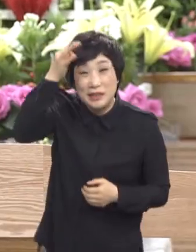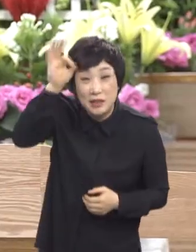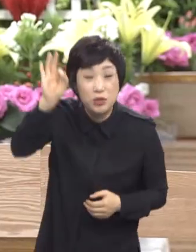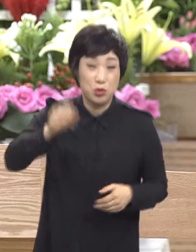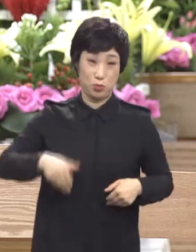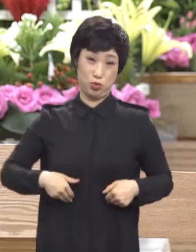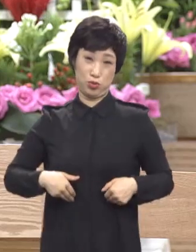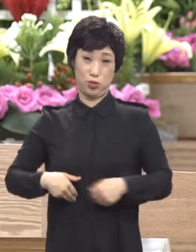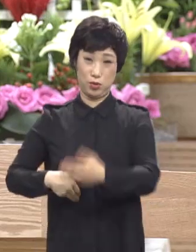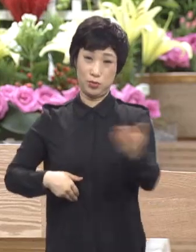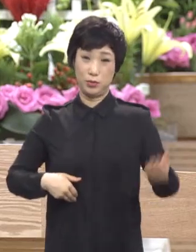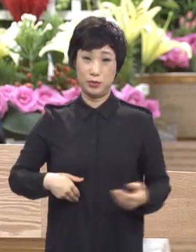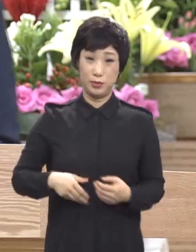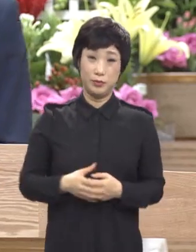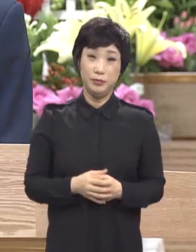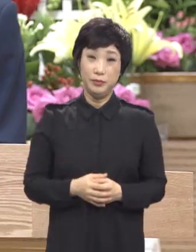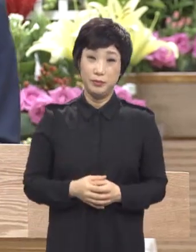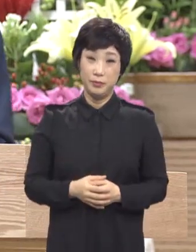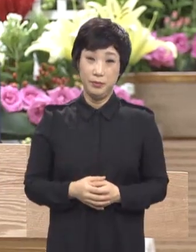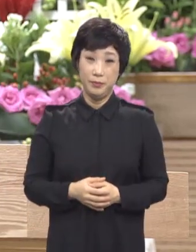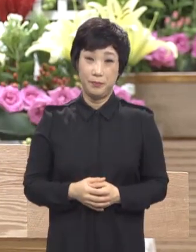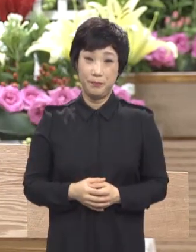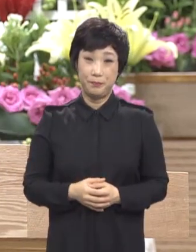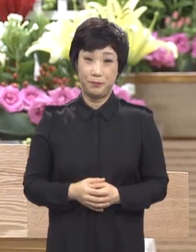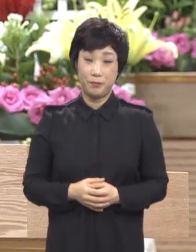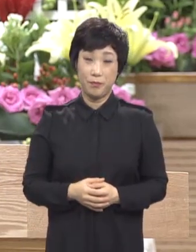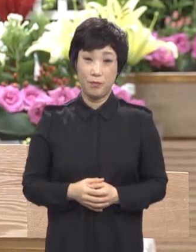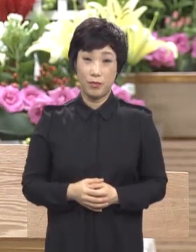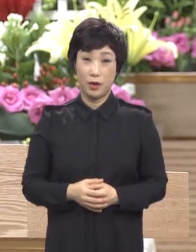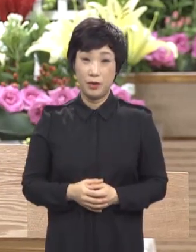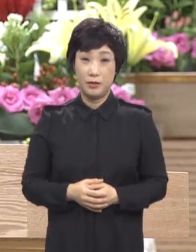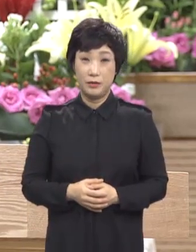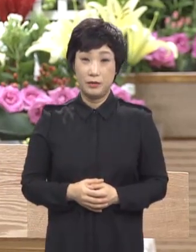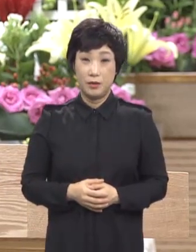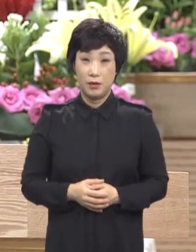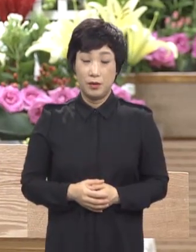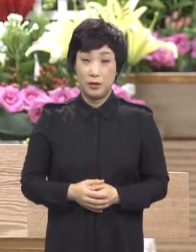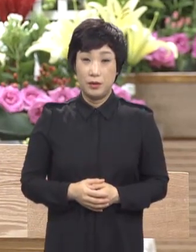인정해야 합니다. 예. 그래서